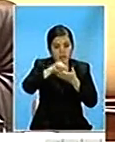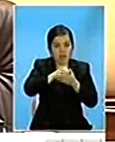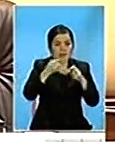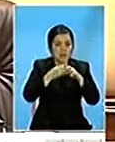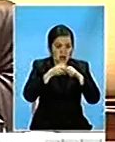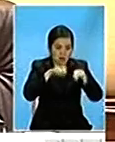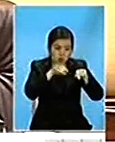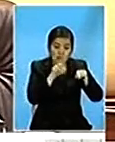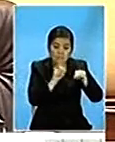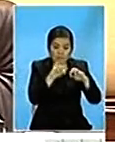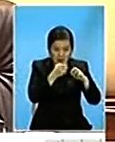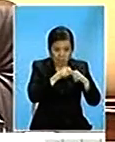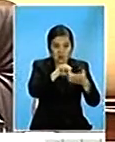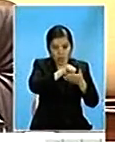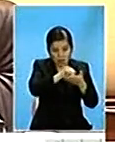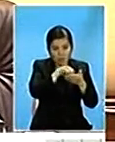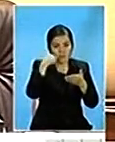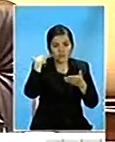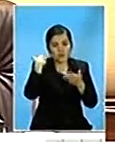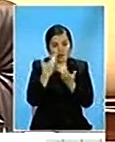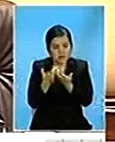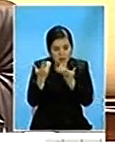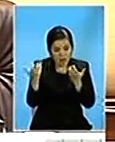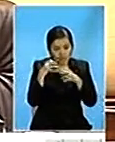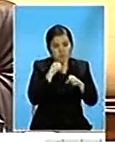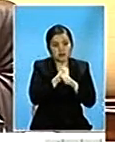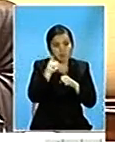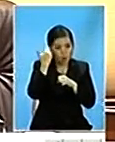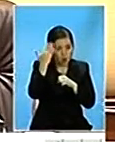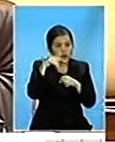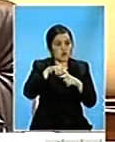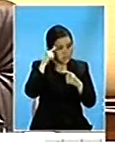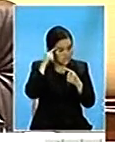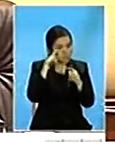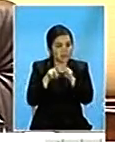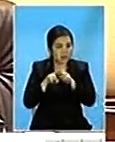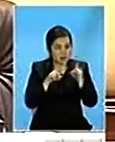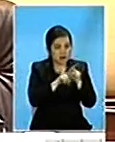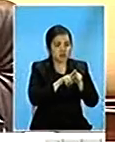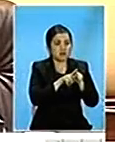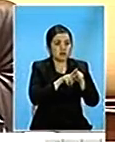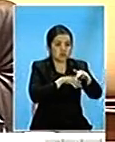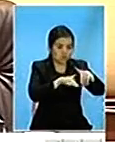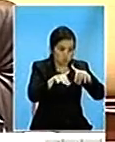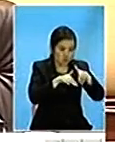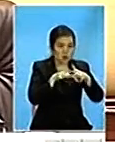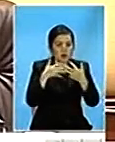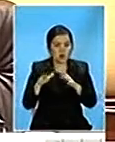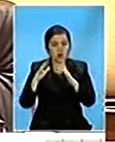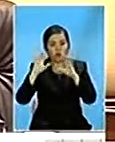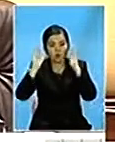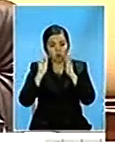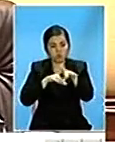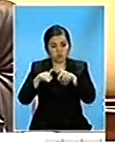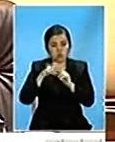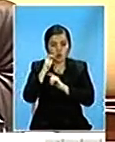พาะจุดตรงนี้อาจจะมาแยกมาดำเนินการก่อนเมื่อความเห็นตรงกันระหว่างท้องที่และพี่น้องประช